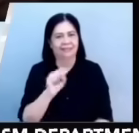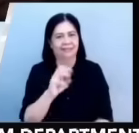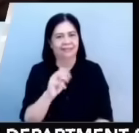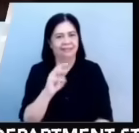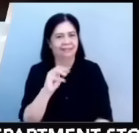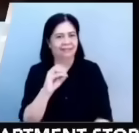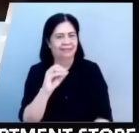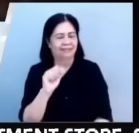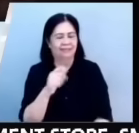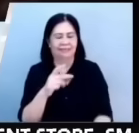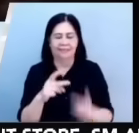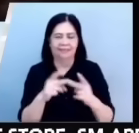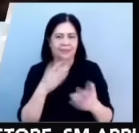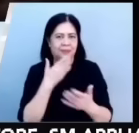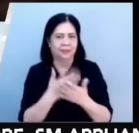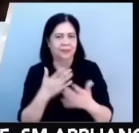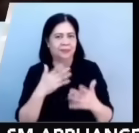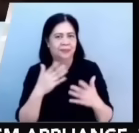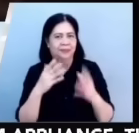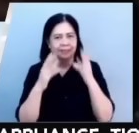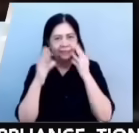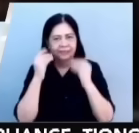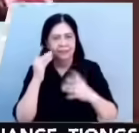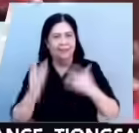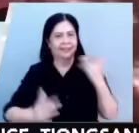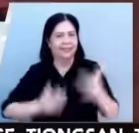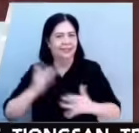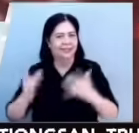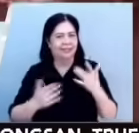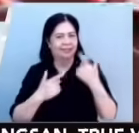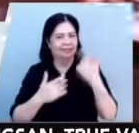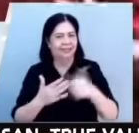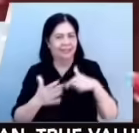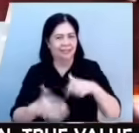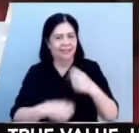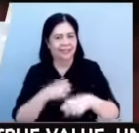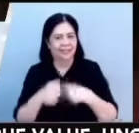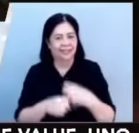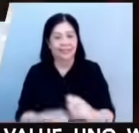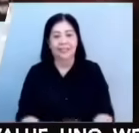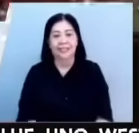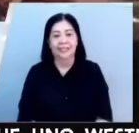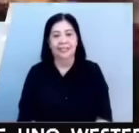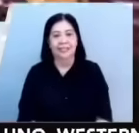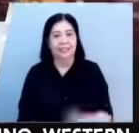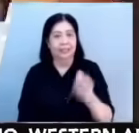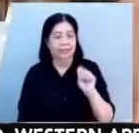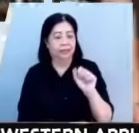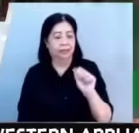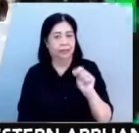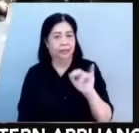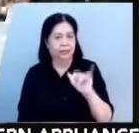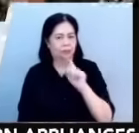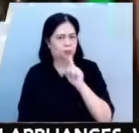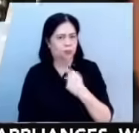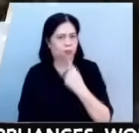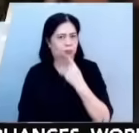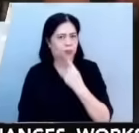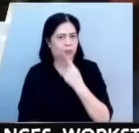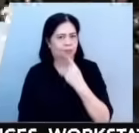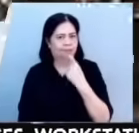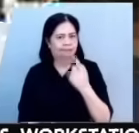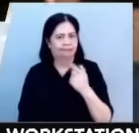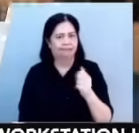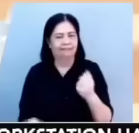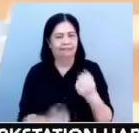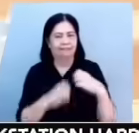saya experience. Excited ako kaagad for next year. Si Sanya, talagang na-miss daw makasama sa New Year sa lubong ang mga Kapuso